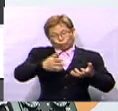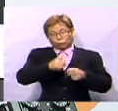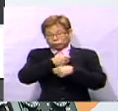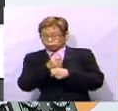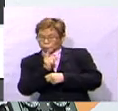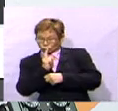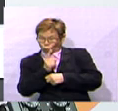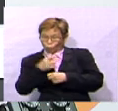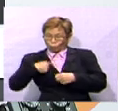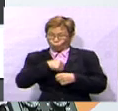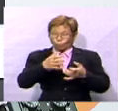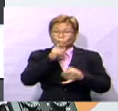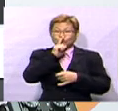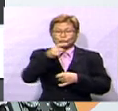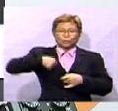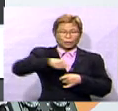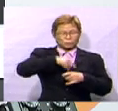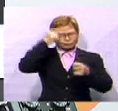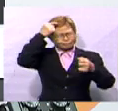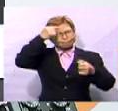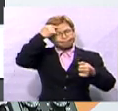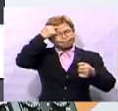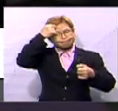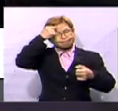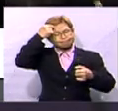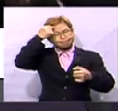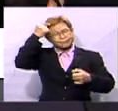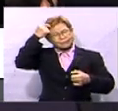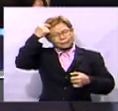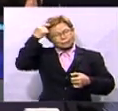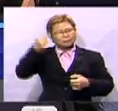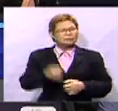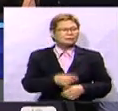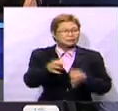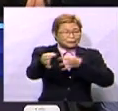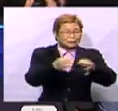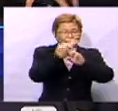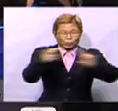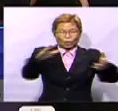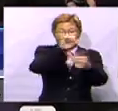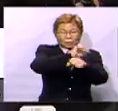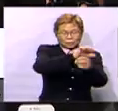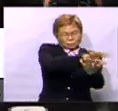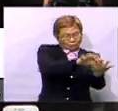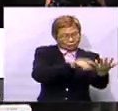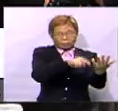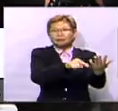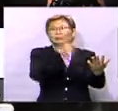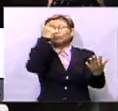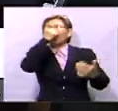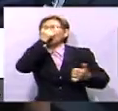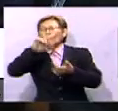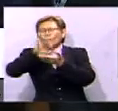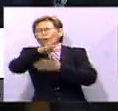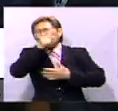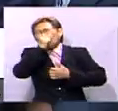sure that we have considered that those developed. Jelas beliau, penyediaan rangka kerja itu adalah susulan minat